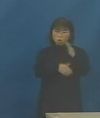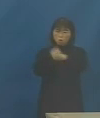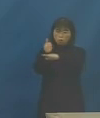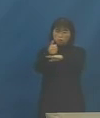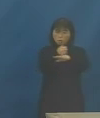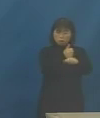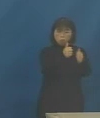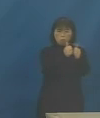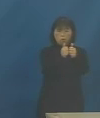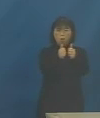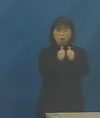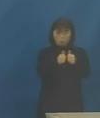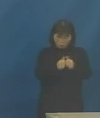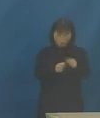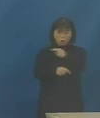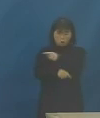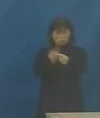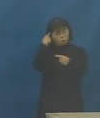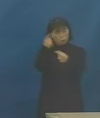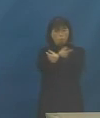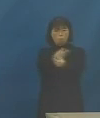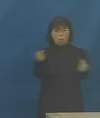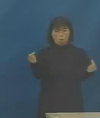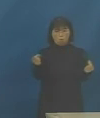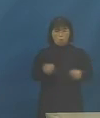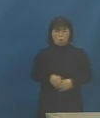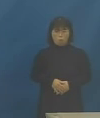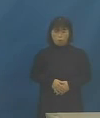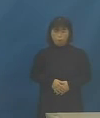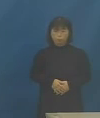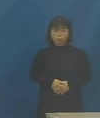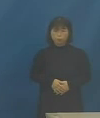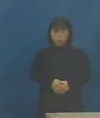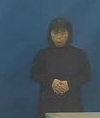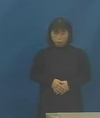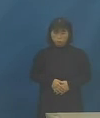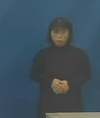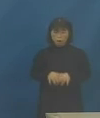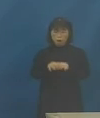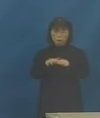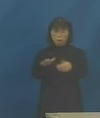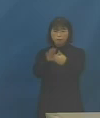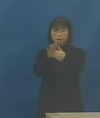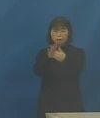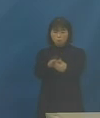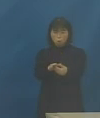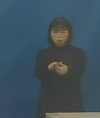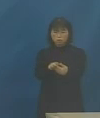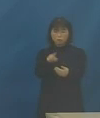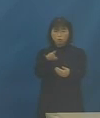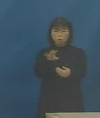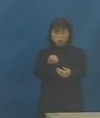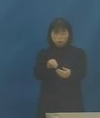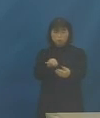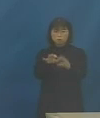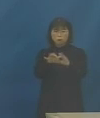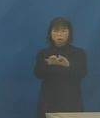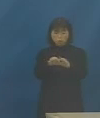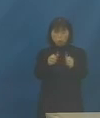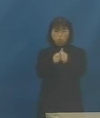をしますが皆さんそこは共通認識ですそれであの婆園帽子と充填装置の話もお互いするんですけれど